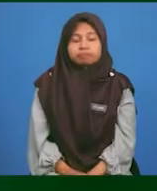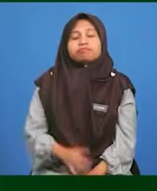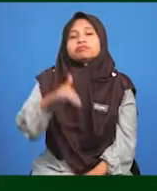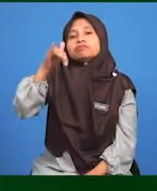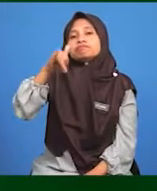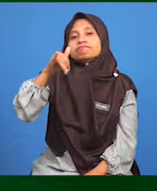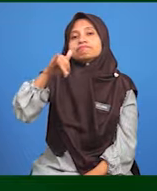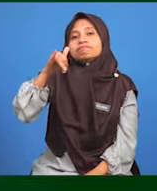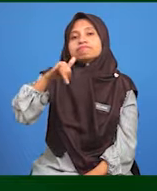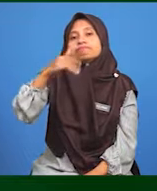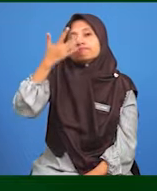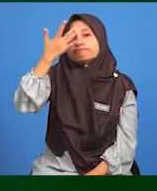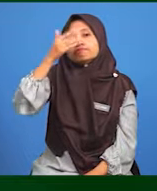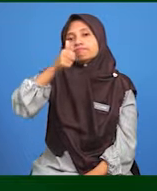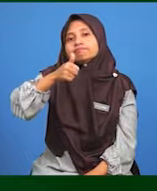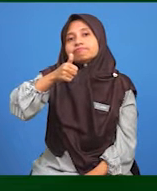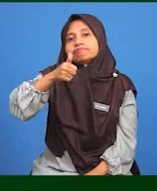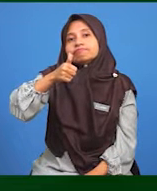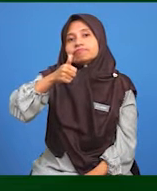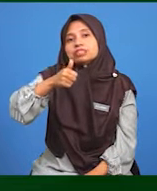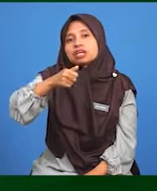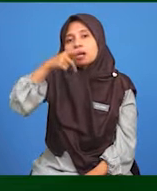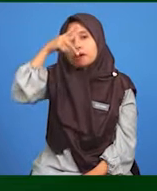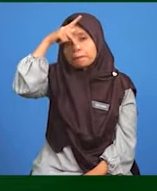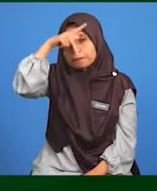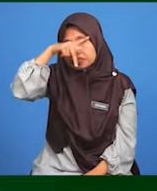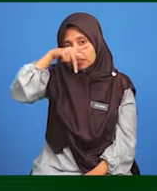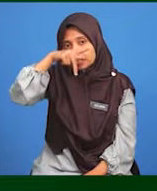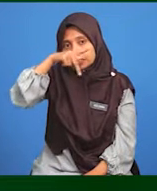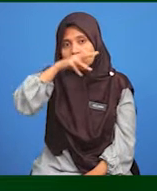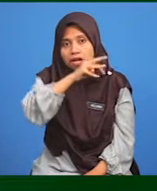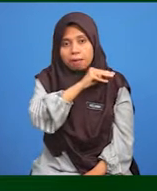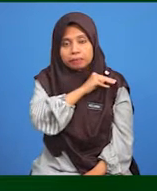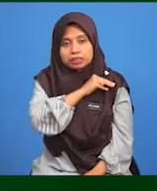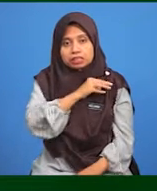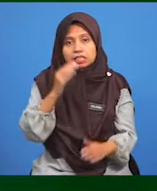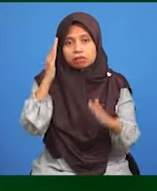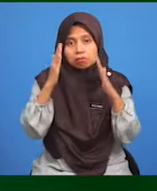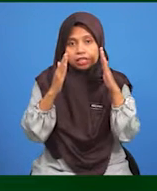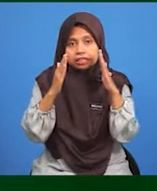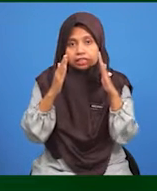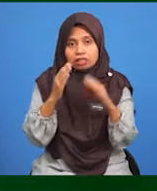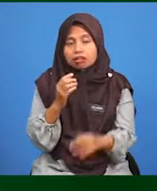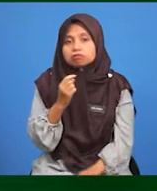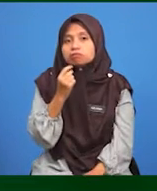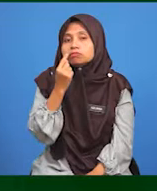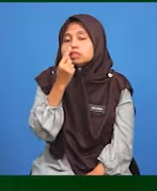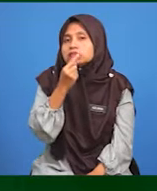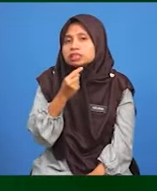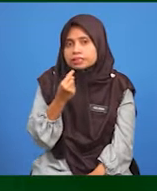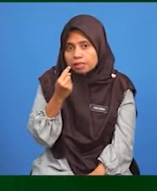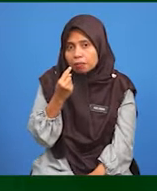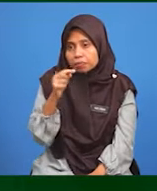ya bagus jawabannya ialah Siapa perdana